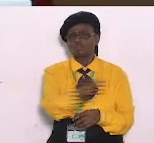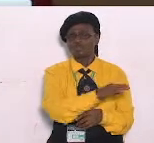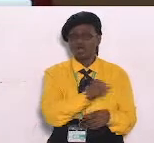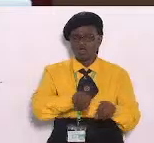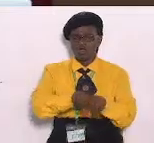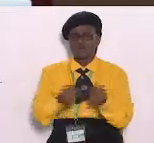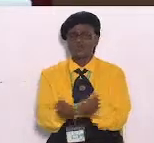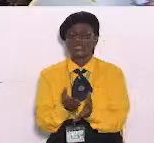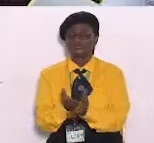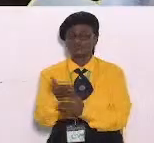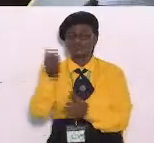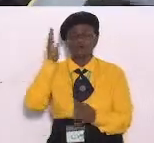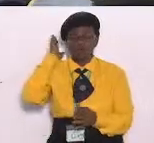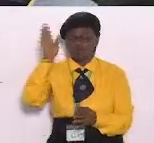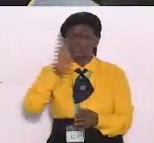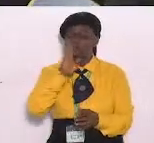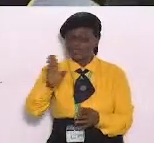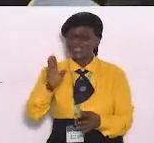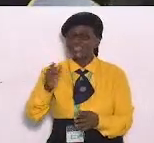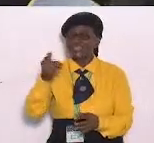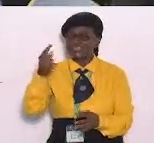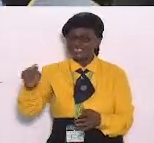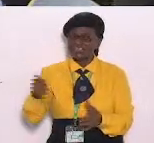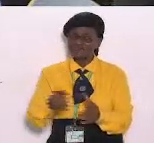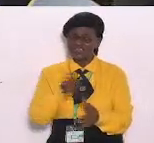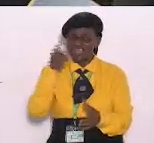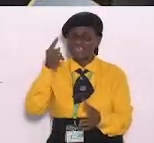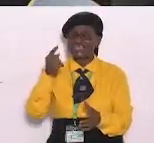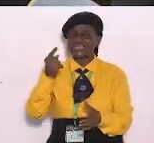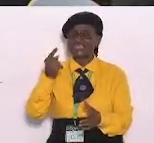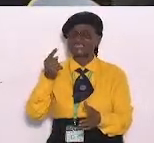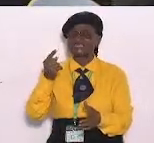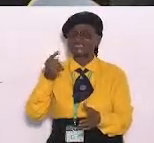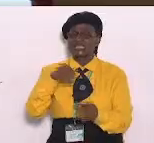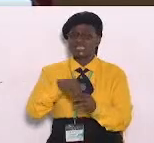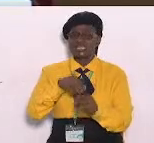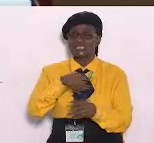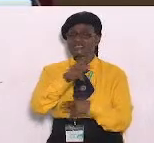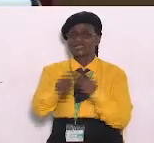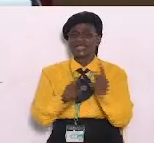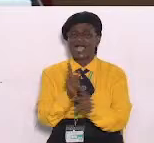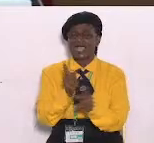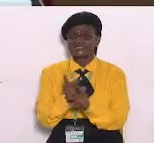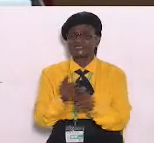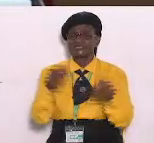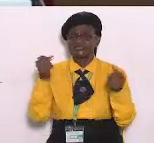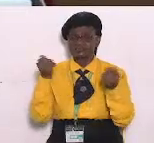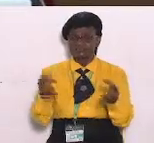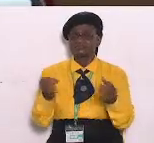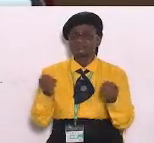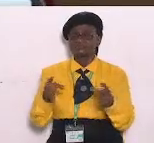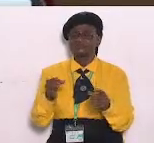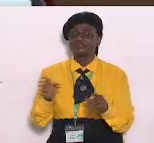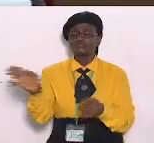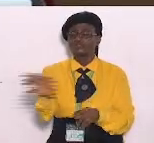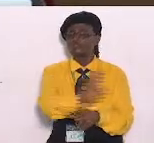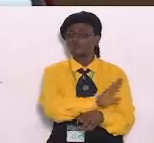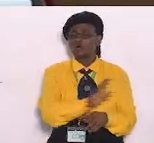alléuia per sera plus la première